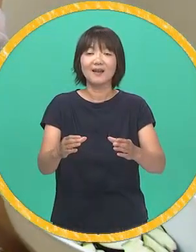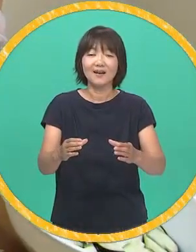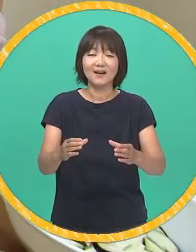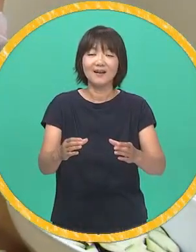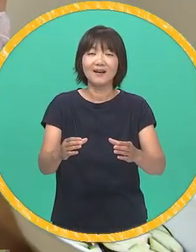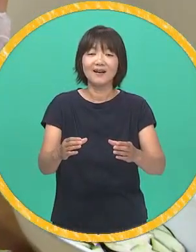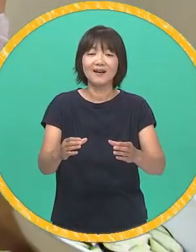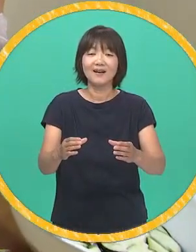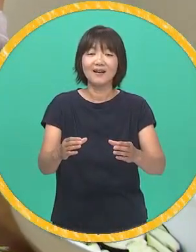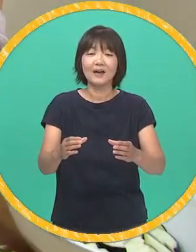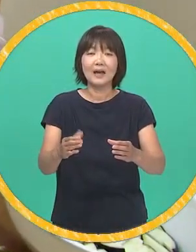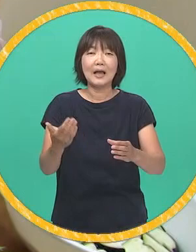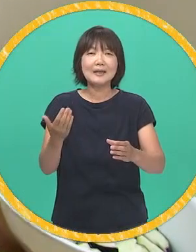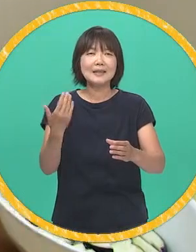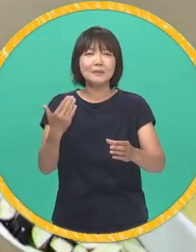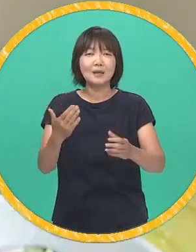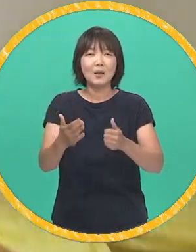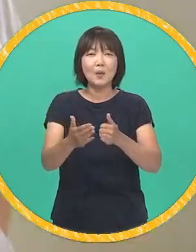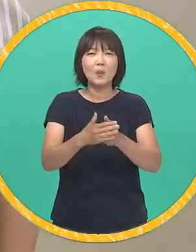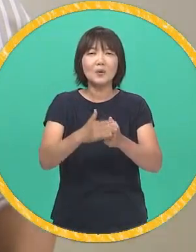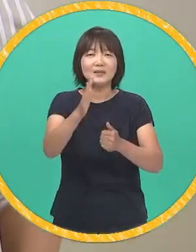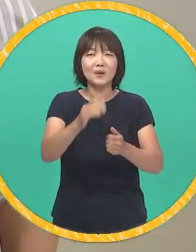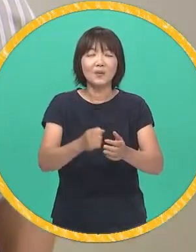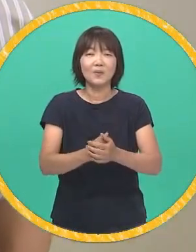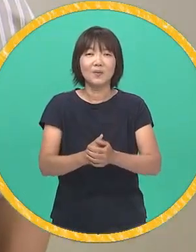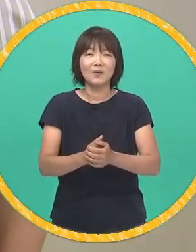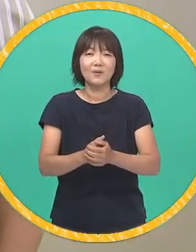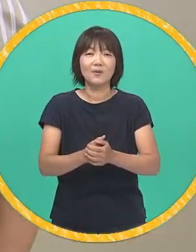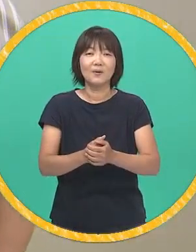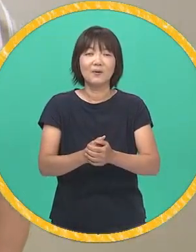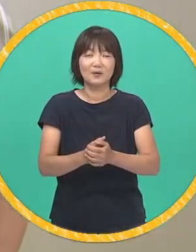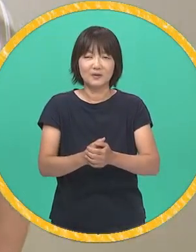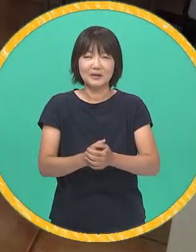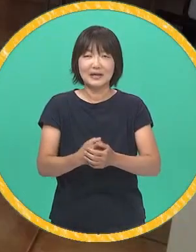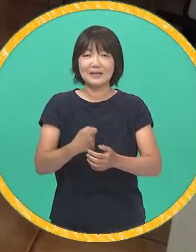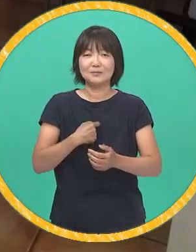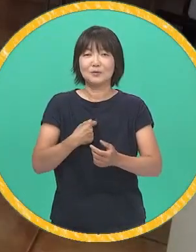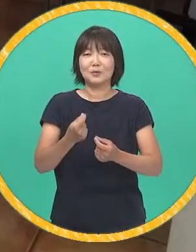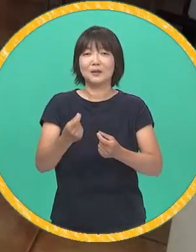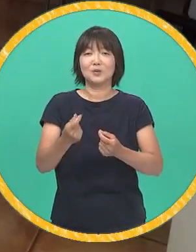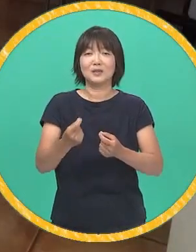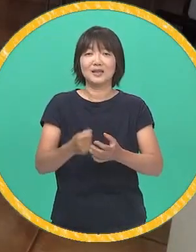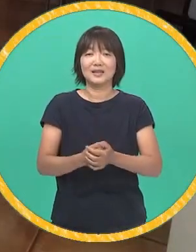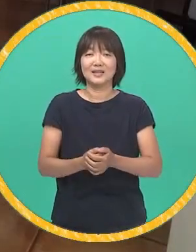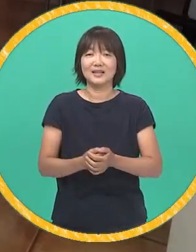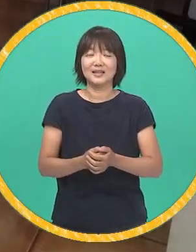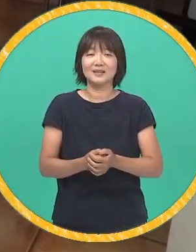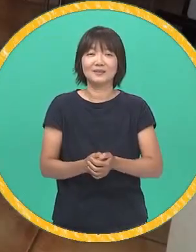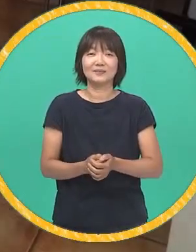いらっしゃっ日さっき見たいほぼしていた以後だと検査に